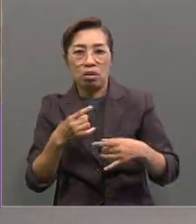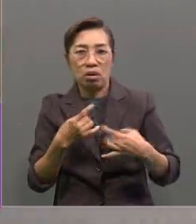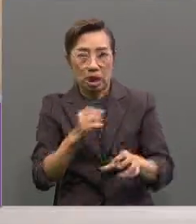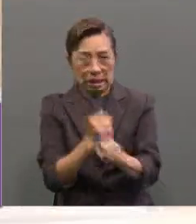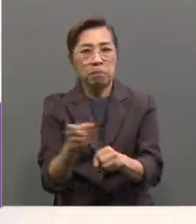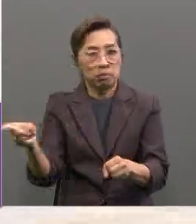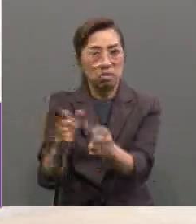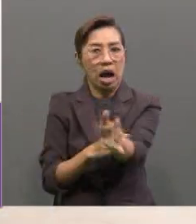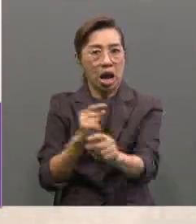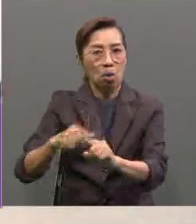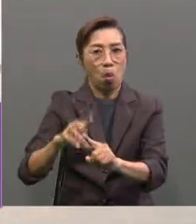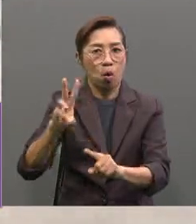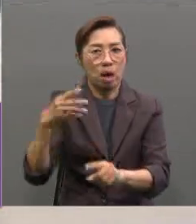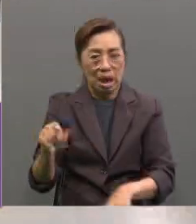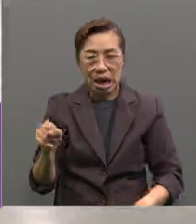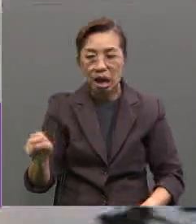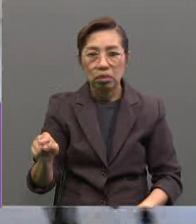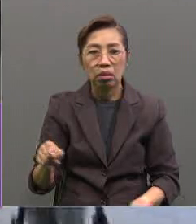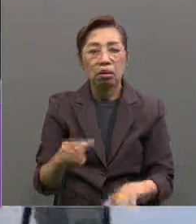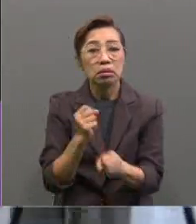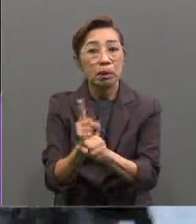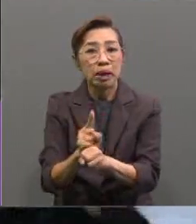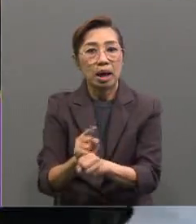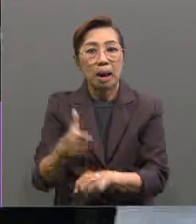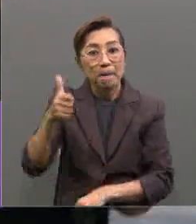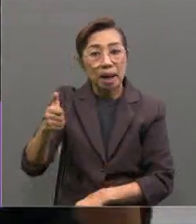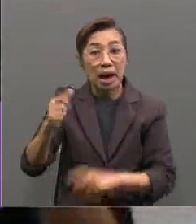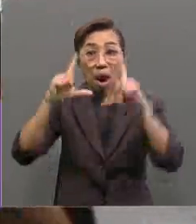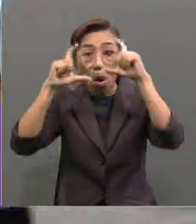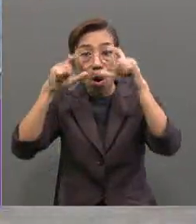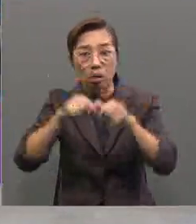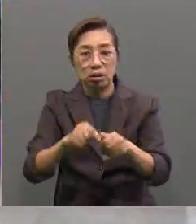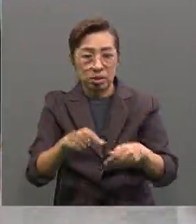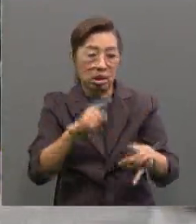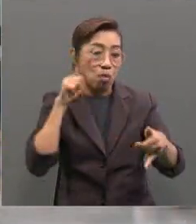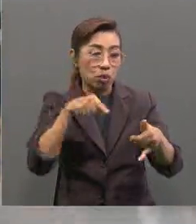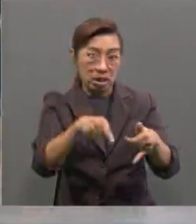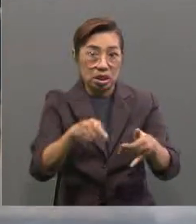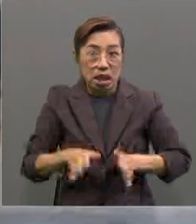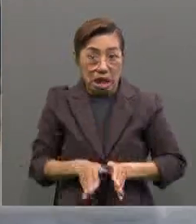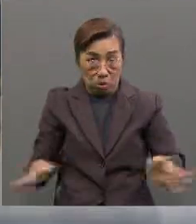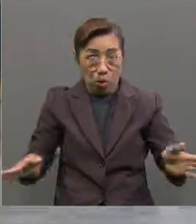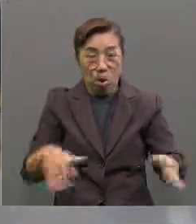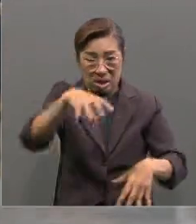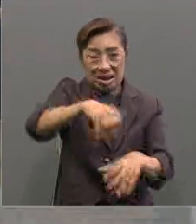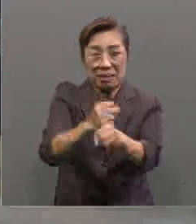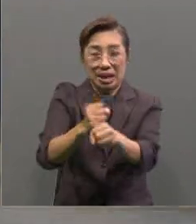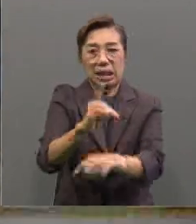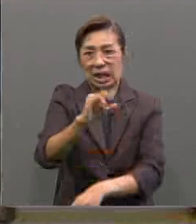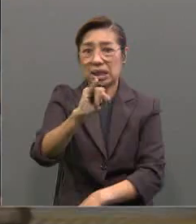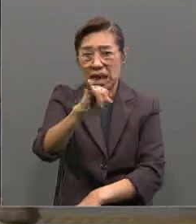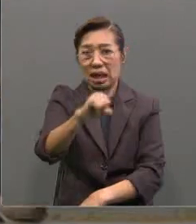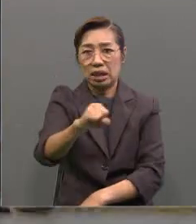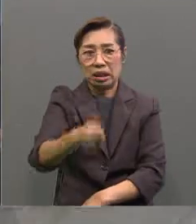เดือนแล้วนะครับก็ด้วยการใช้กล้องปากกาแอบถ่ายใต้กระโปรงในสถานที่ราชการที่ตึก DSI